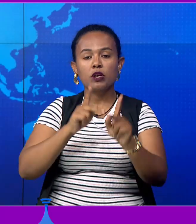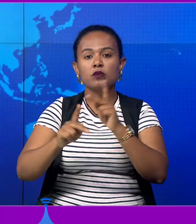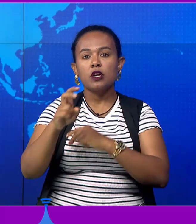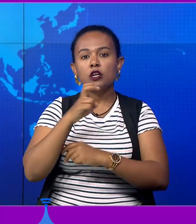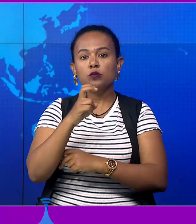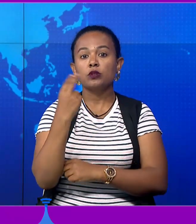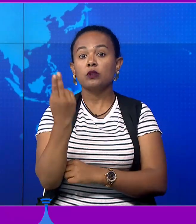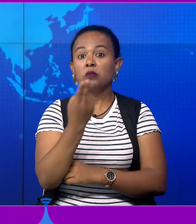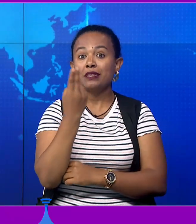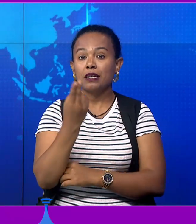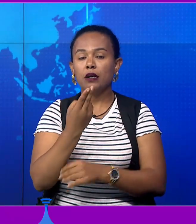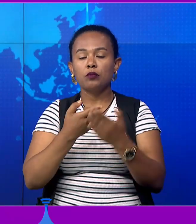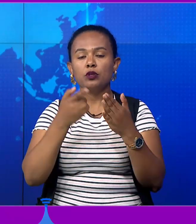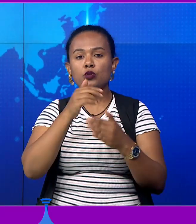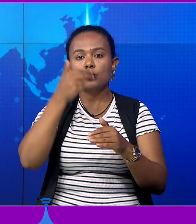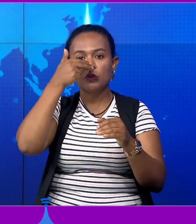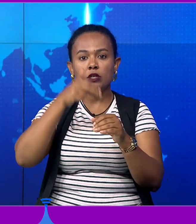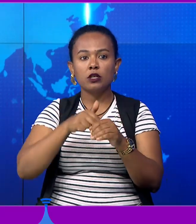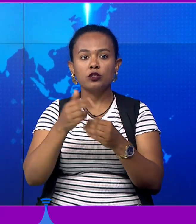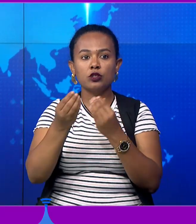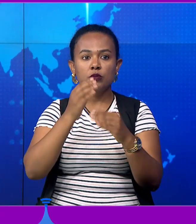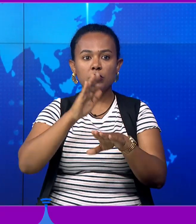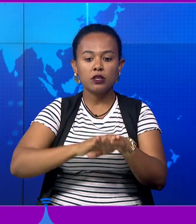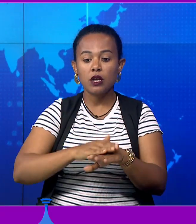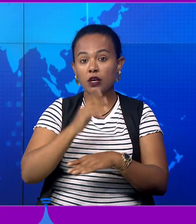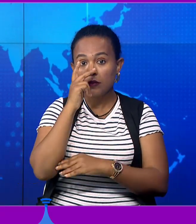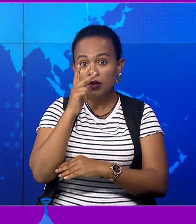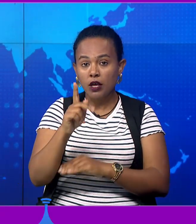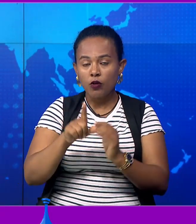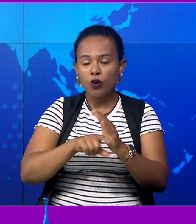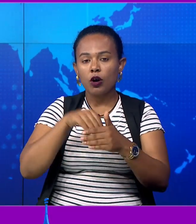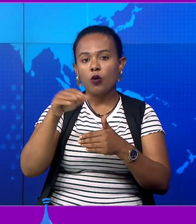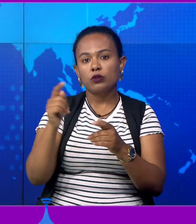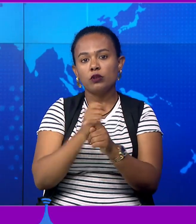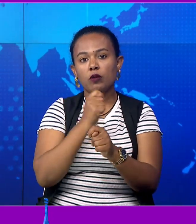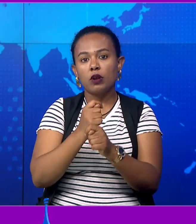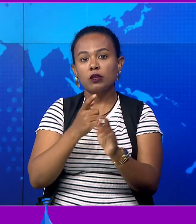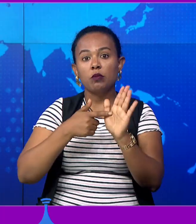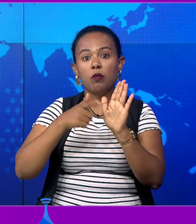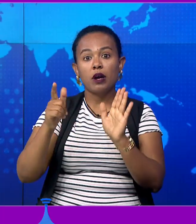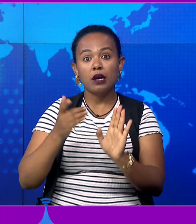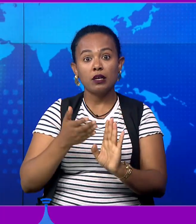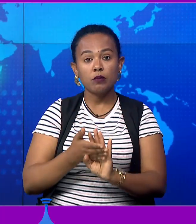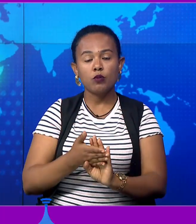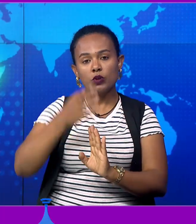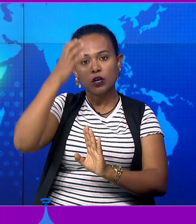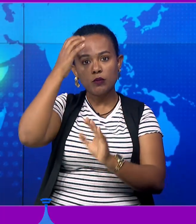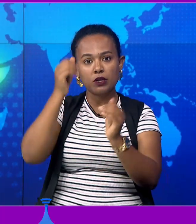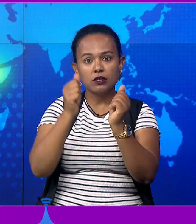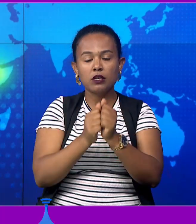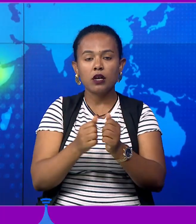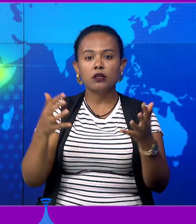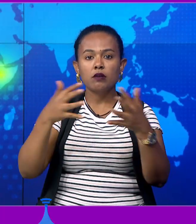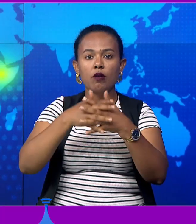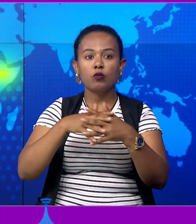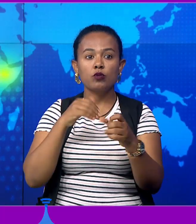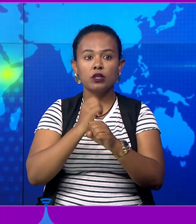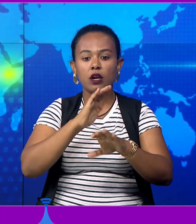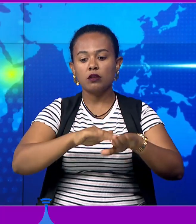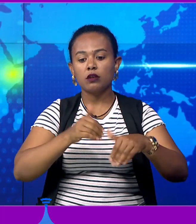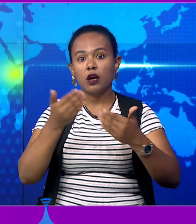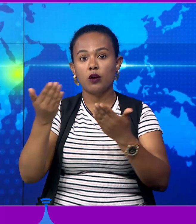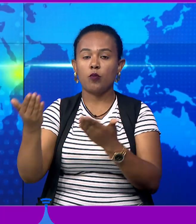ትራንስፖርትን መጠቀም እንዲሁም በነዳጅ ግብይት ላይ የሚስተዋሉ ህገወጥ ተግባራትን በማጋለጥ ረገድ ከመንግስት ጋር ተባብሮ እንዲሰራ ጥሪ